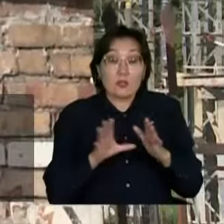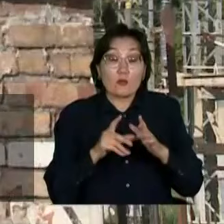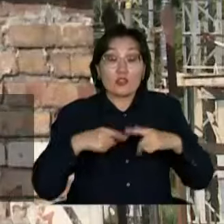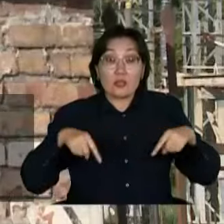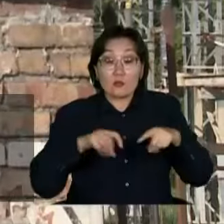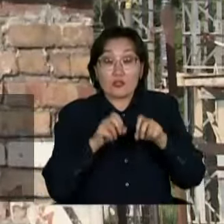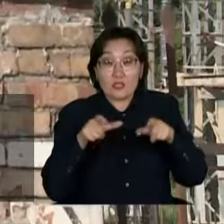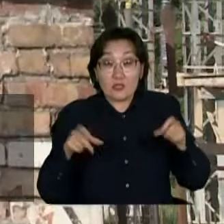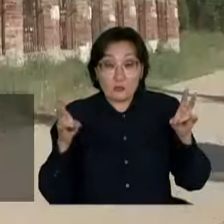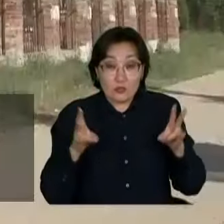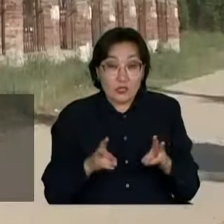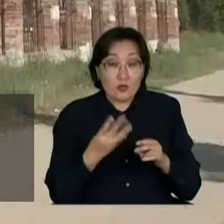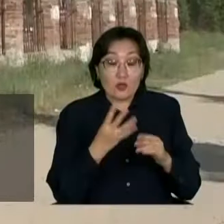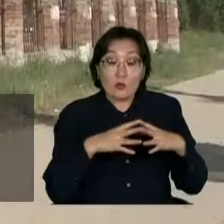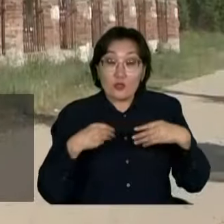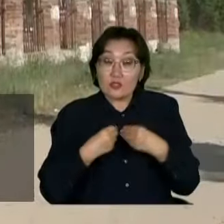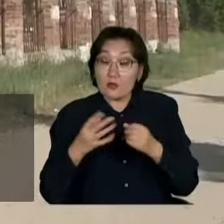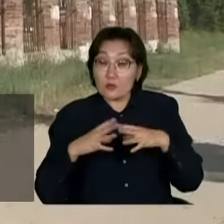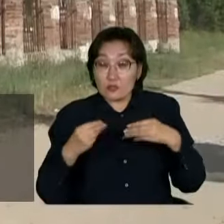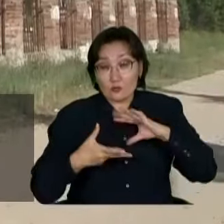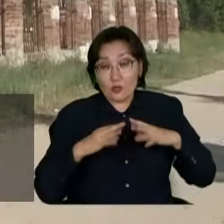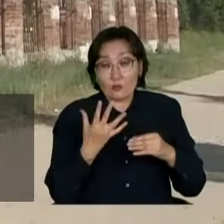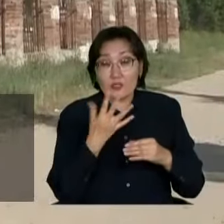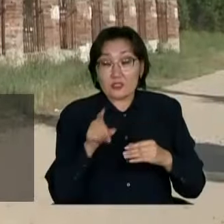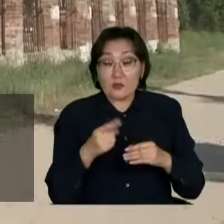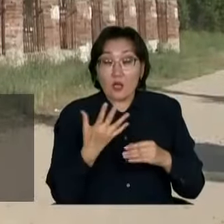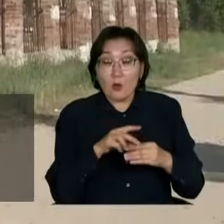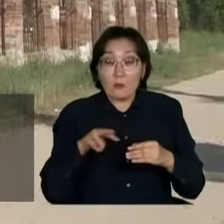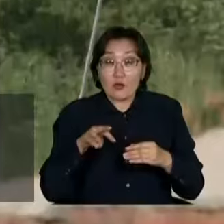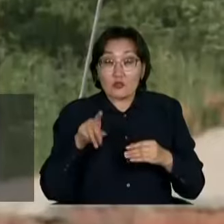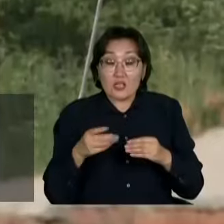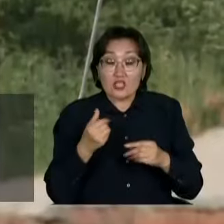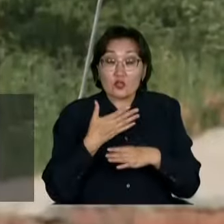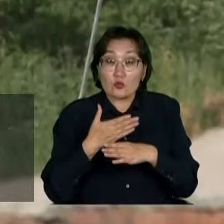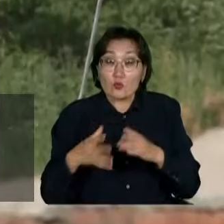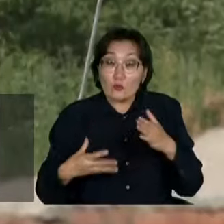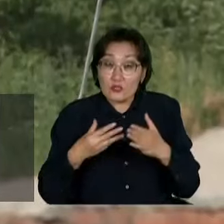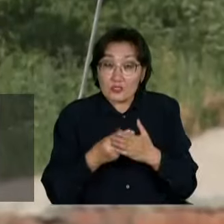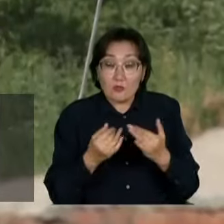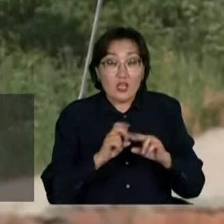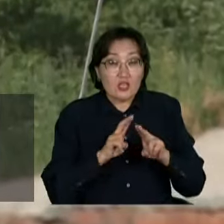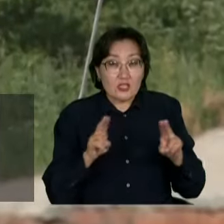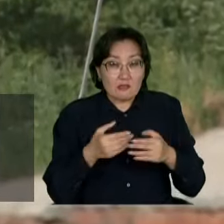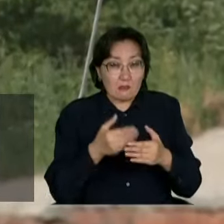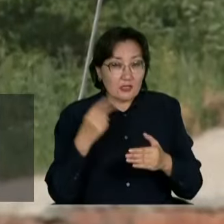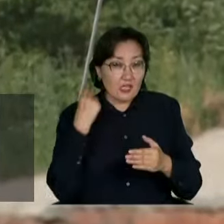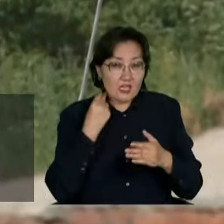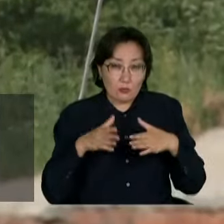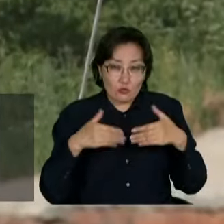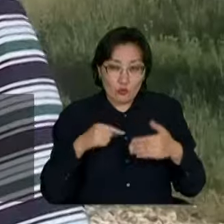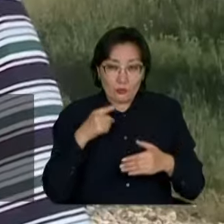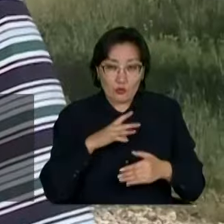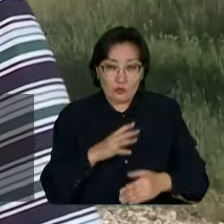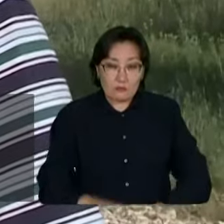станциясының өкілдері зардап шеккен 4 отбасыға бас аяғы 5,5 миллион теңге өтемақы беріп, енді ешкімнің алдында қарызымыз жоқ деп